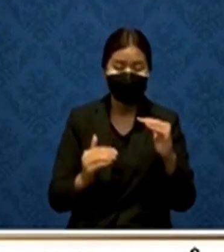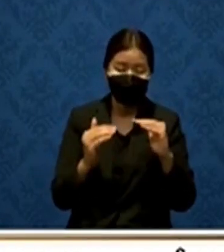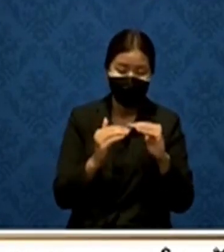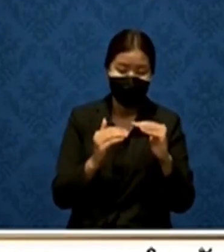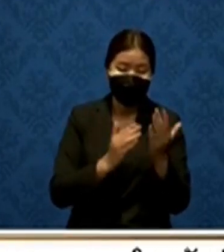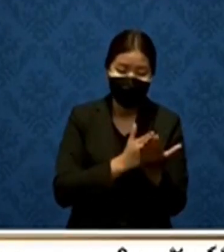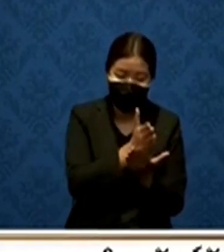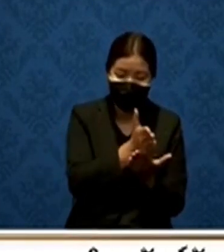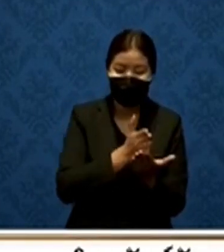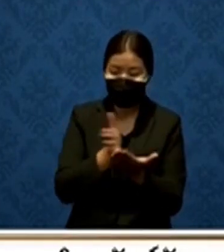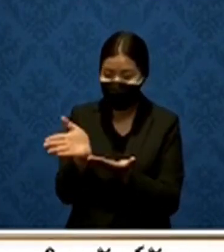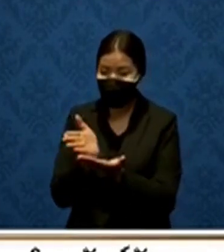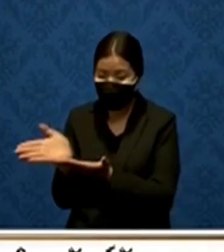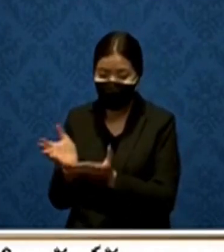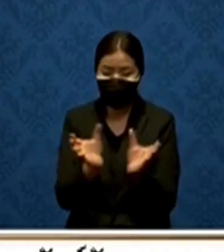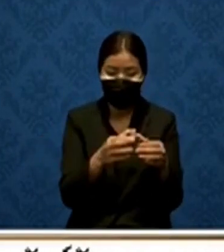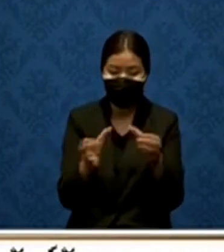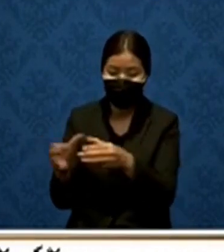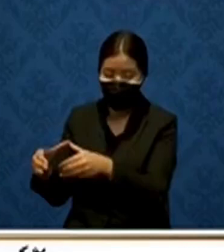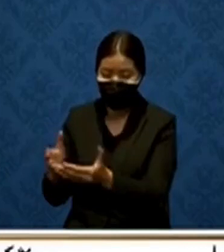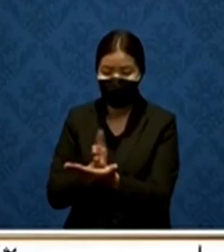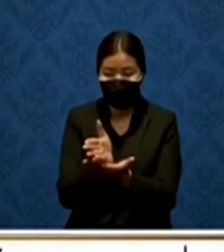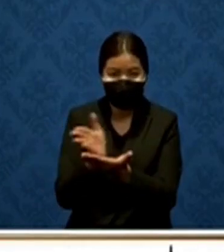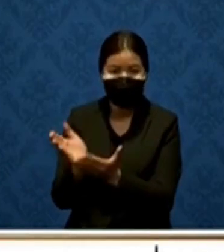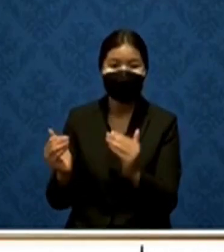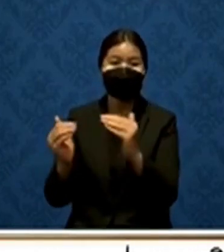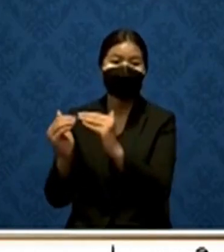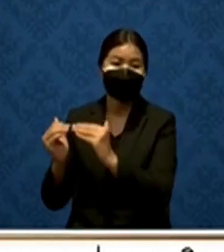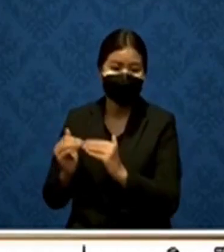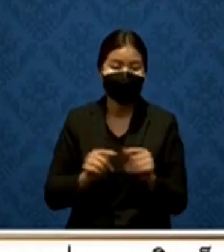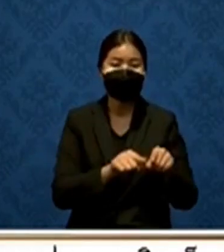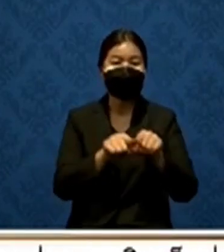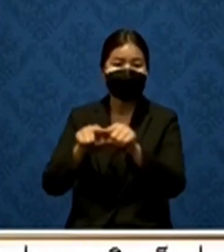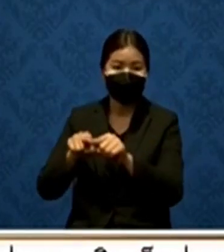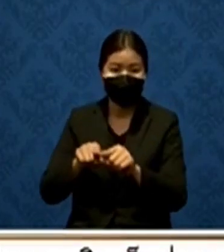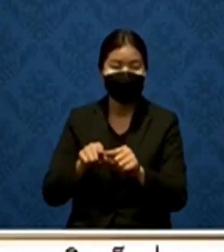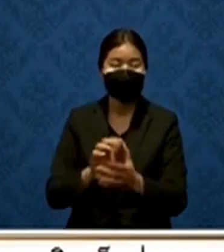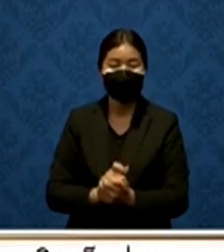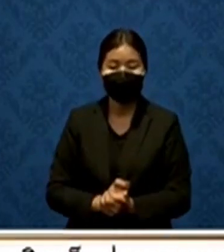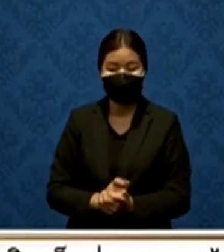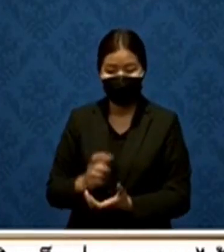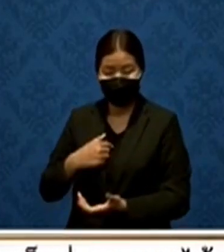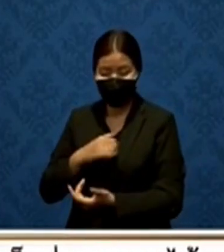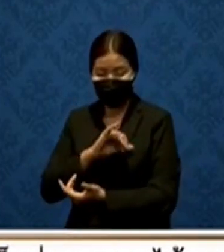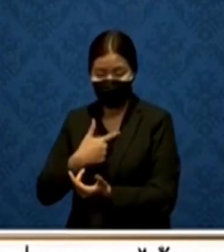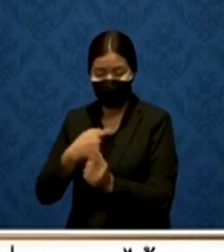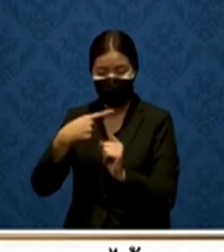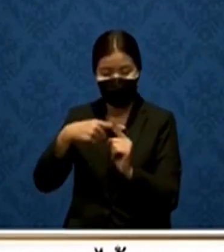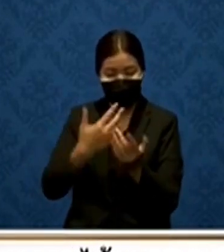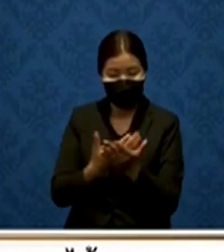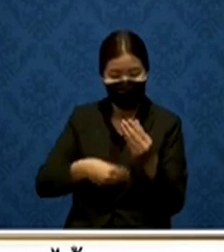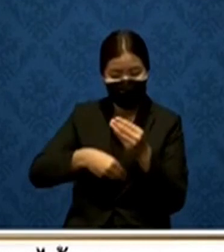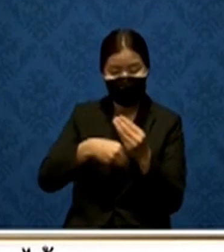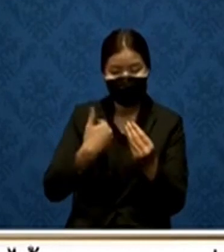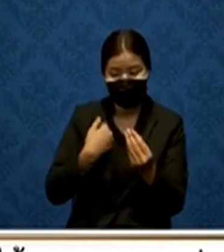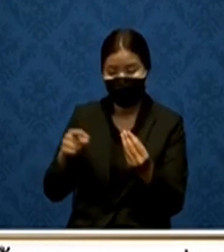บทุกไฟและแม้ว่ามัจะต้ปรับขึ้ไปบ้างในบางตัว แต่ก็ปรับขึ้นตามต้นทุนการผลิและก